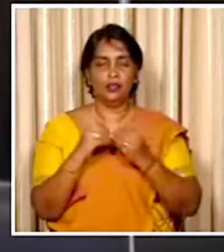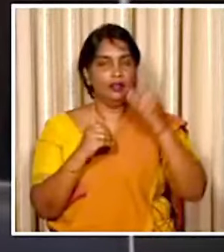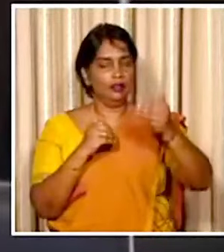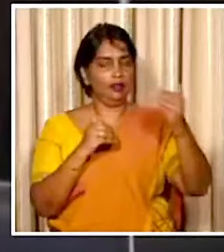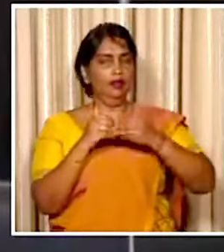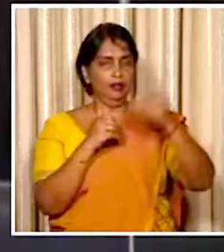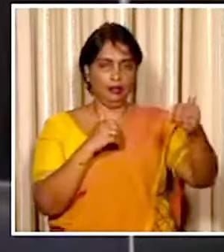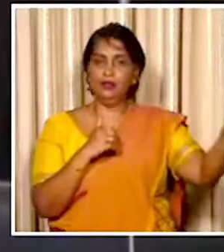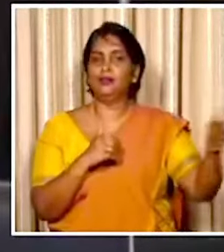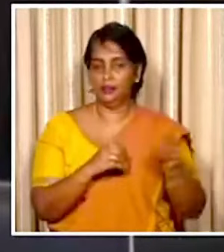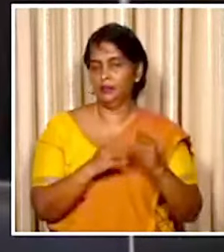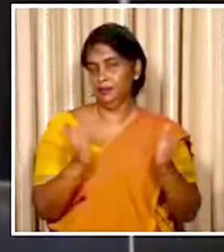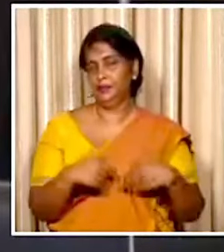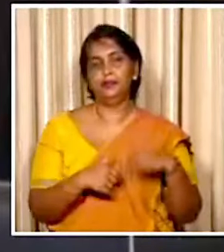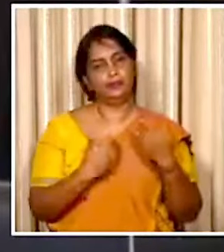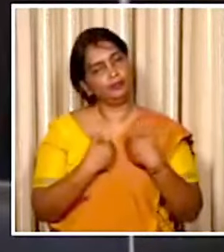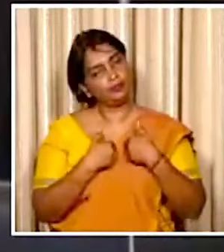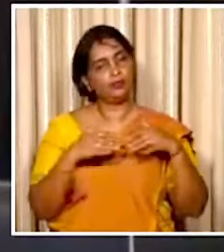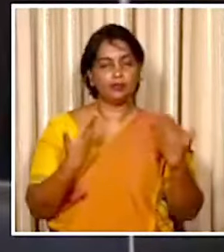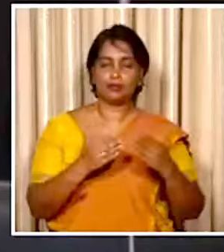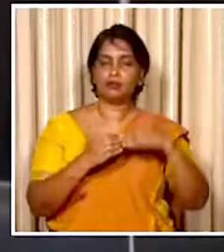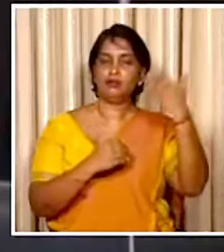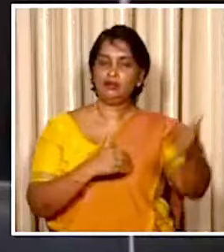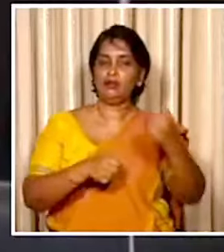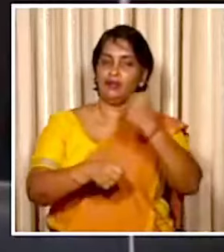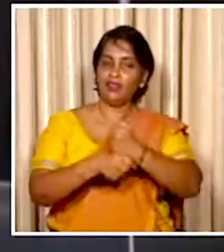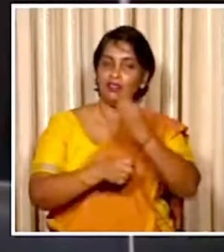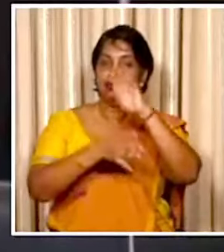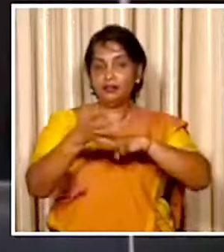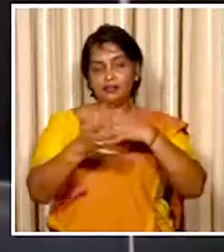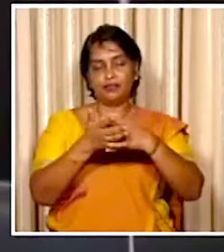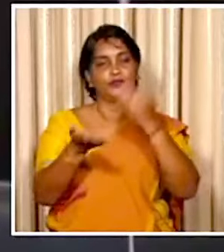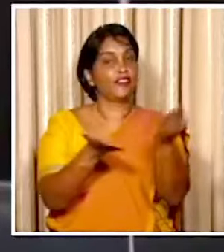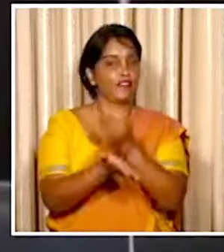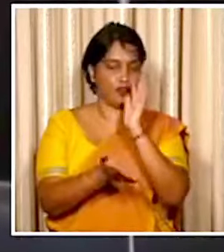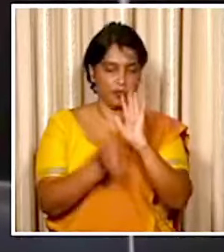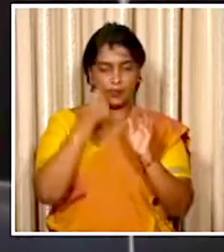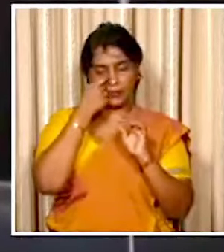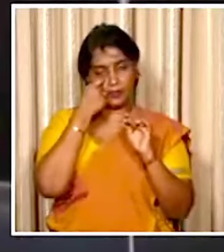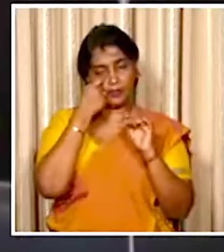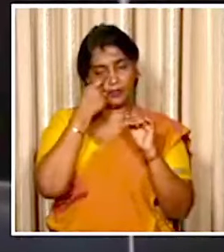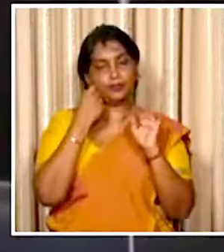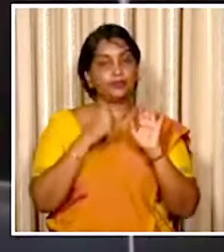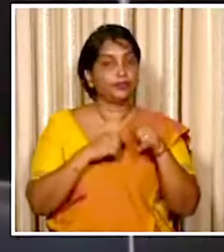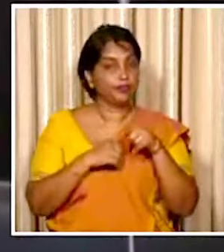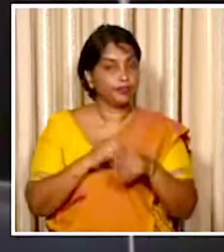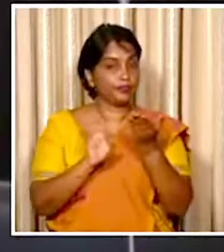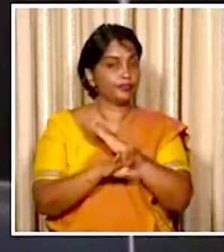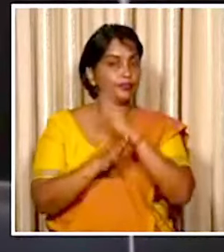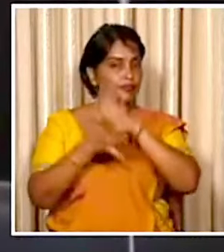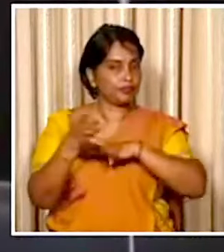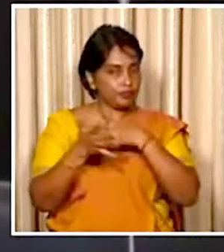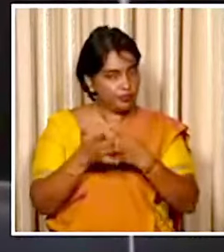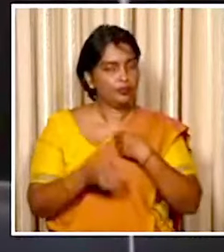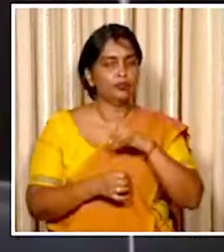ඉස්සරහට තියෙනවා අපි හෝ ඊළඟට ඉස්සරහට ආයවැය මගින් ඒක වෙන් කරන්න ඕනේ නමුත් මේ පසුගිය ආයවේත් මම